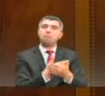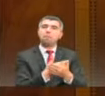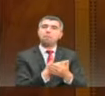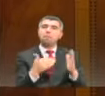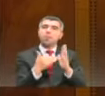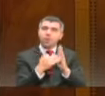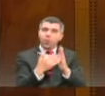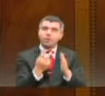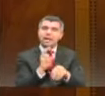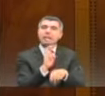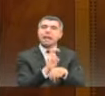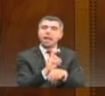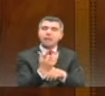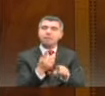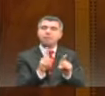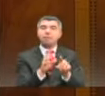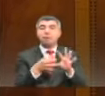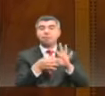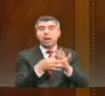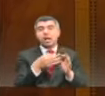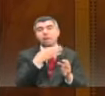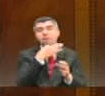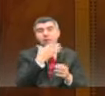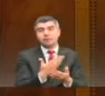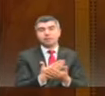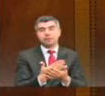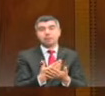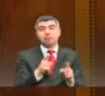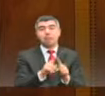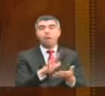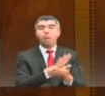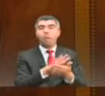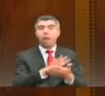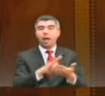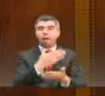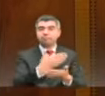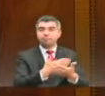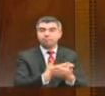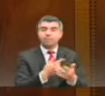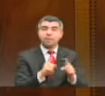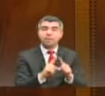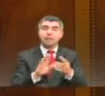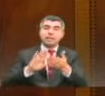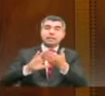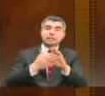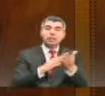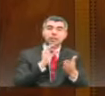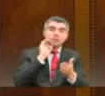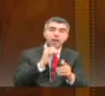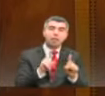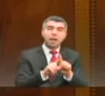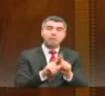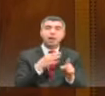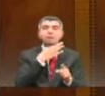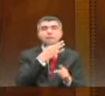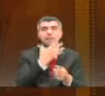وفق معايير محددة تفضيلية، تبسيط المساطر الخاصة بالتعاونيات السكنية ودعمها لتيسير ولوج